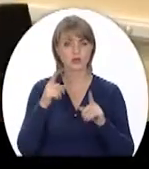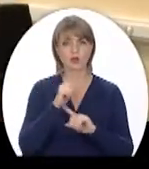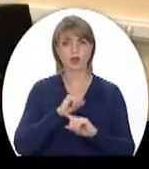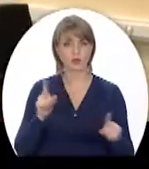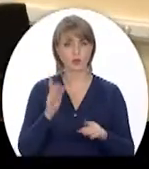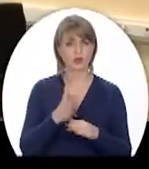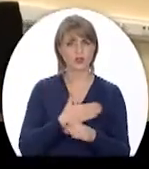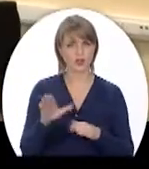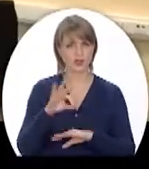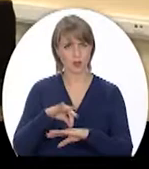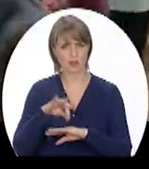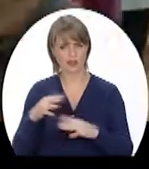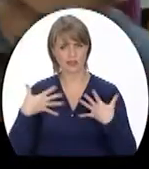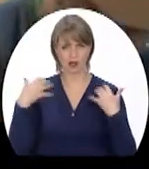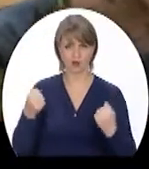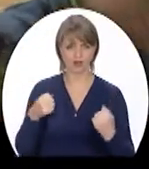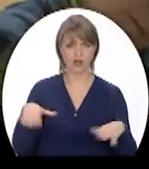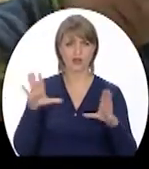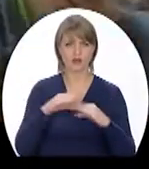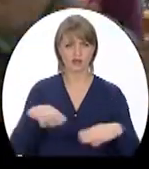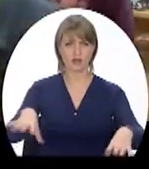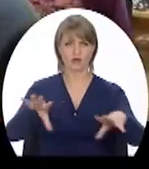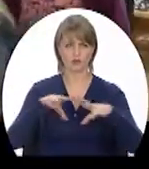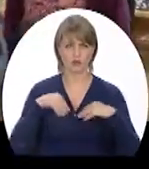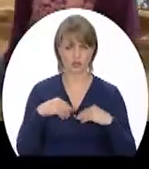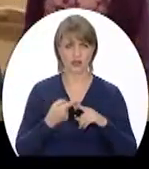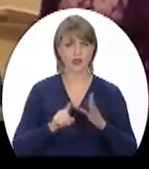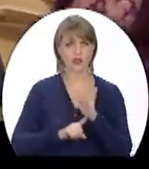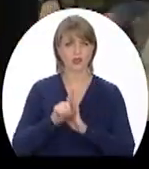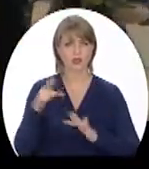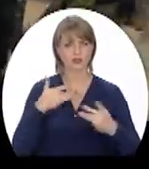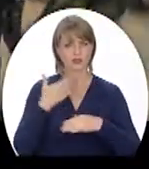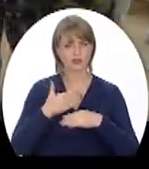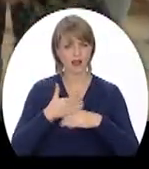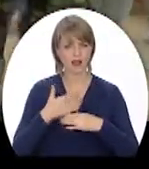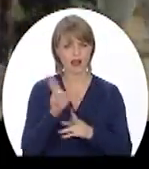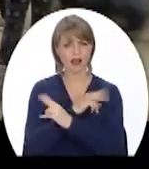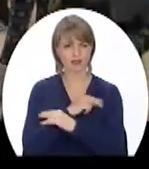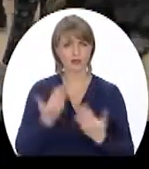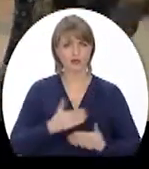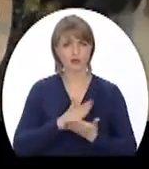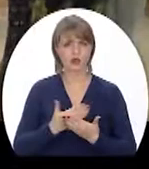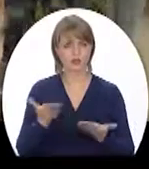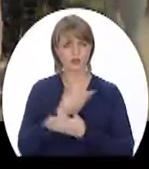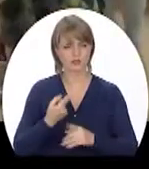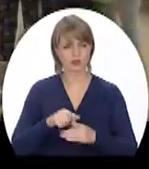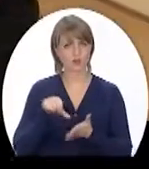будет деления на больных и здоровых. Все вместе. Это началось со спектакля «Ангелы живут среди нас», в котором